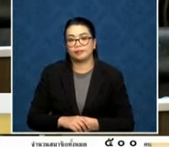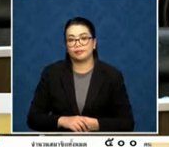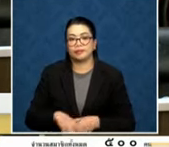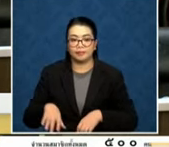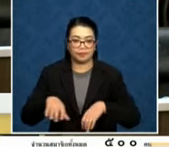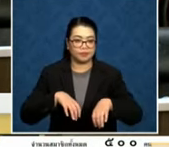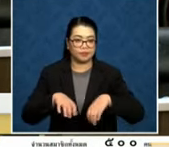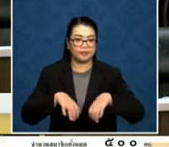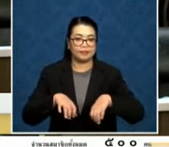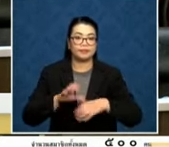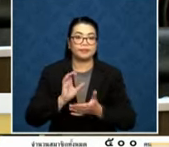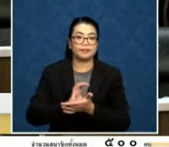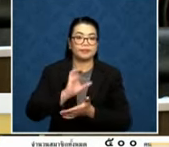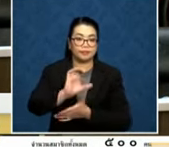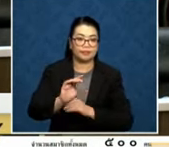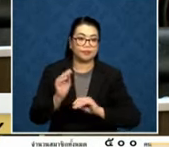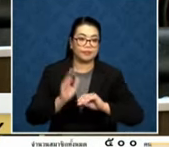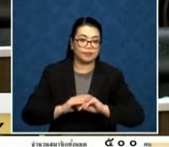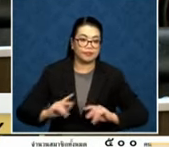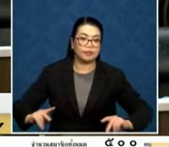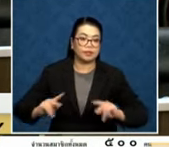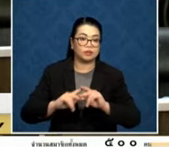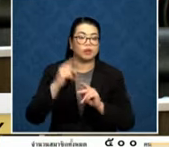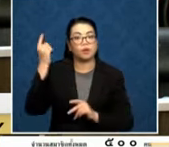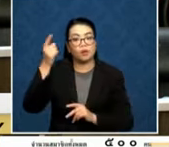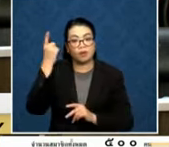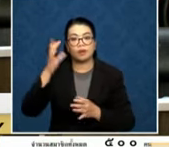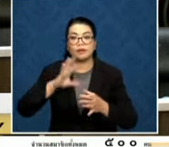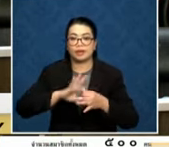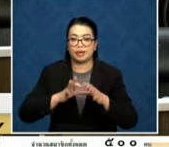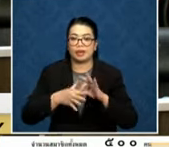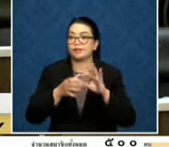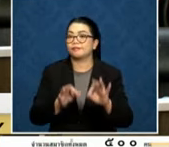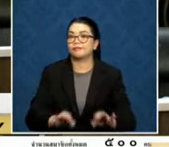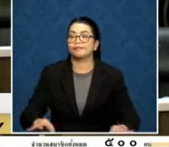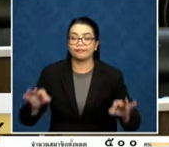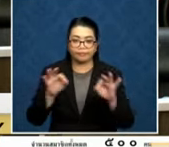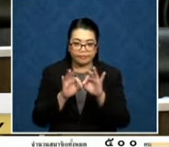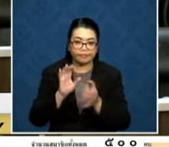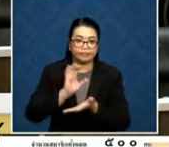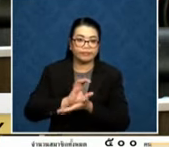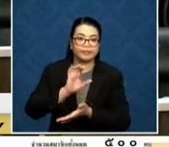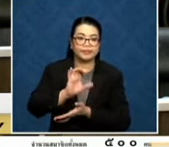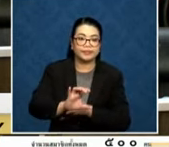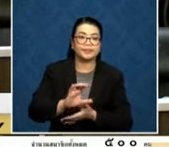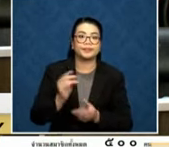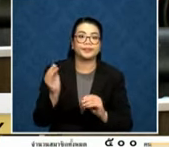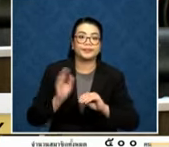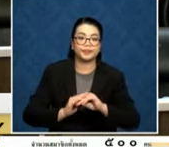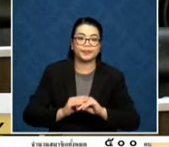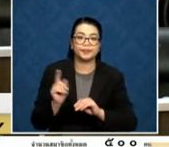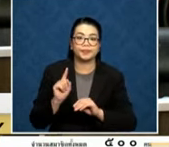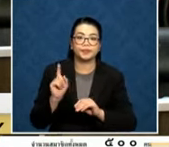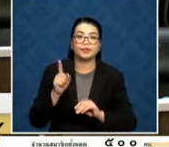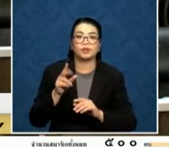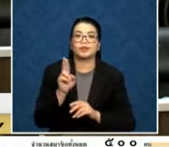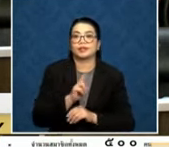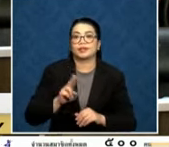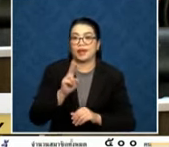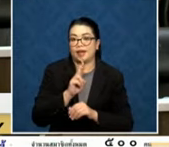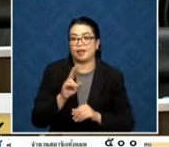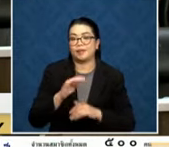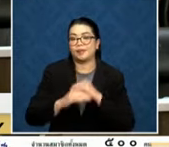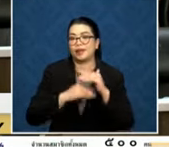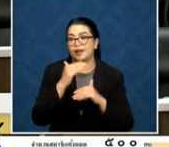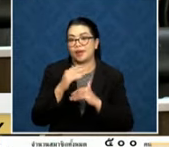สรรงบประมาณที่เพิ่มขึ้นเนี่ยนะครับของกระทรวงการท่องเที่ยวและกีฬาเนี่ยจึงเป็นสิ่งจำเป็นอย่างยิ่งครับงบประมาณที่เพิ่มขึ้นนะครับจะถูกไปใช้ใน